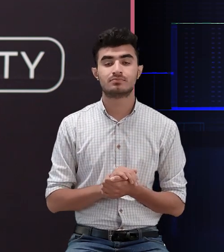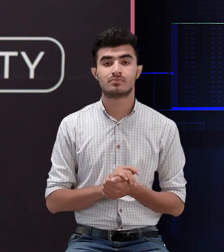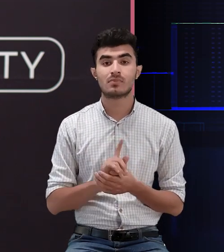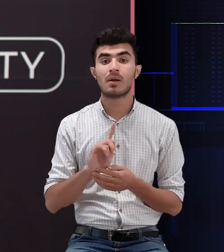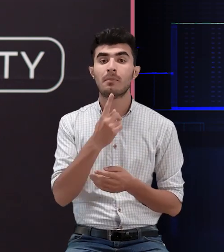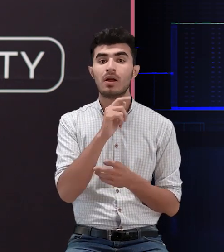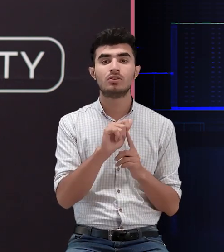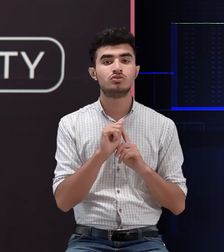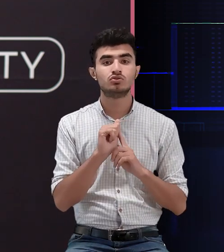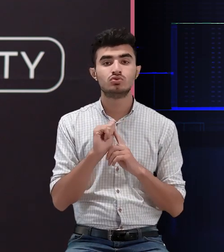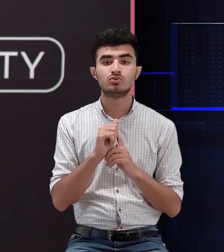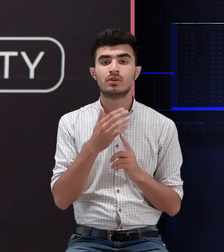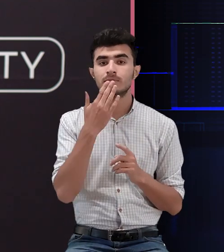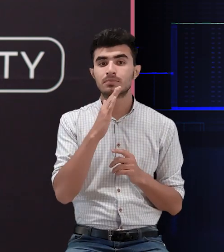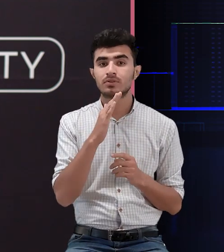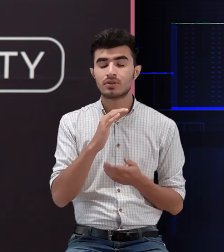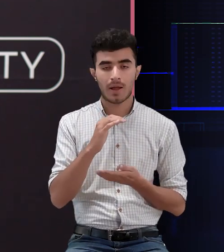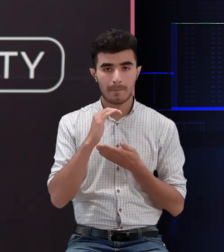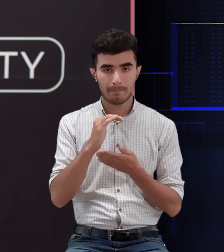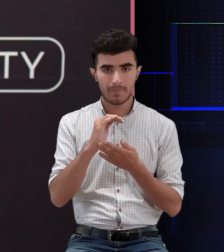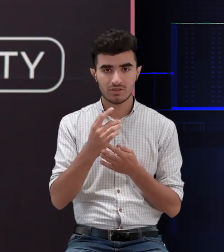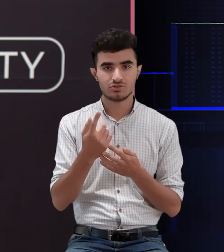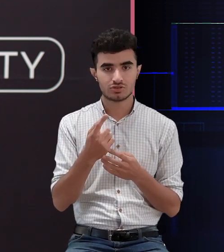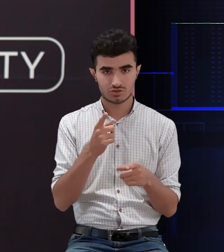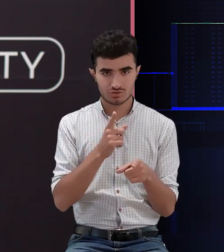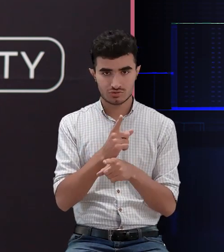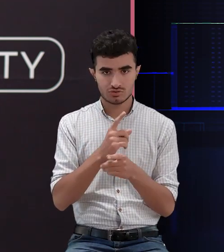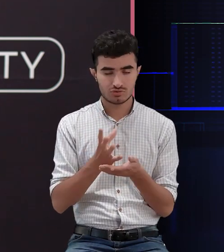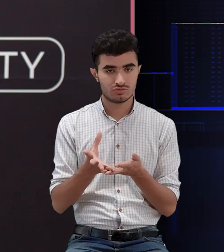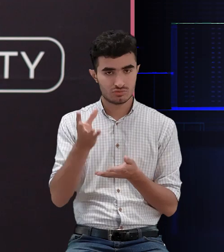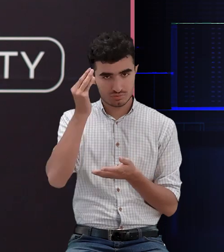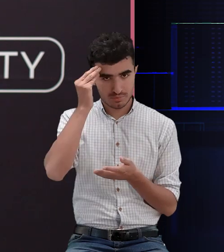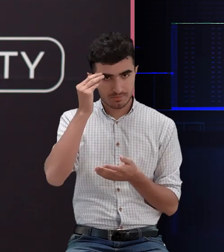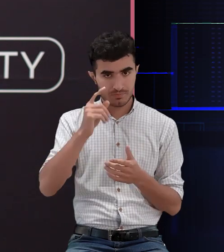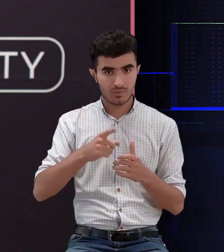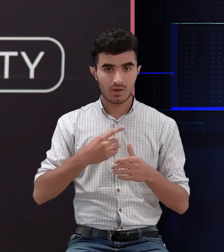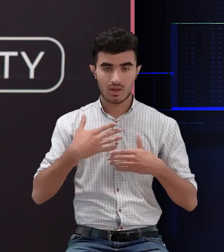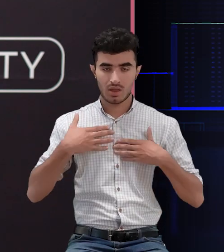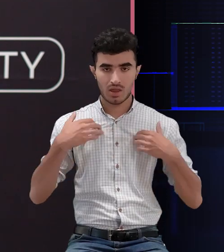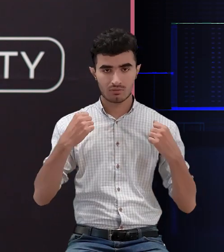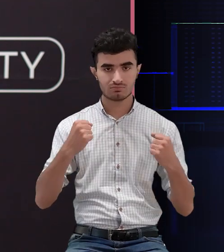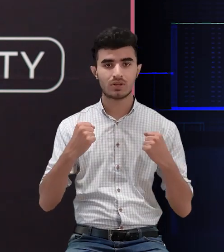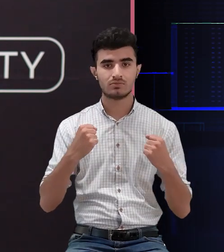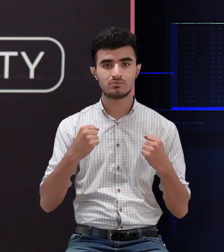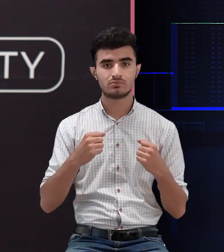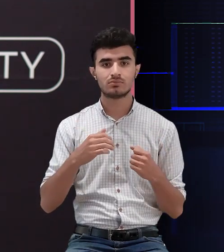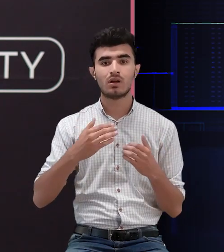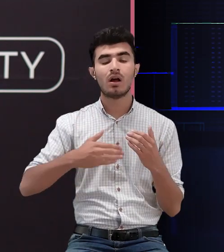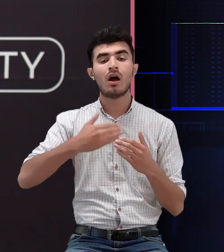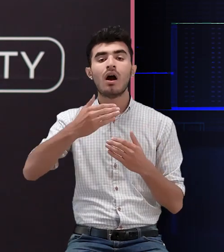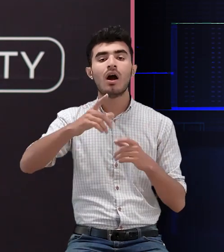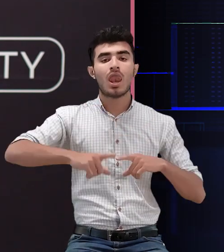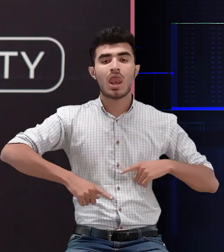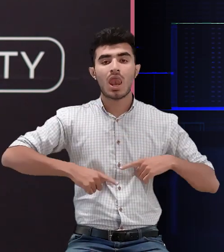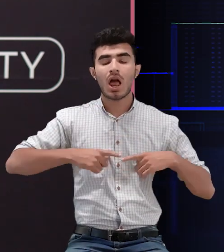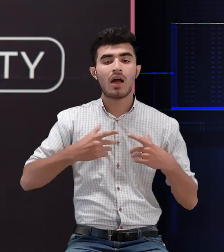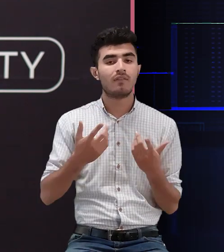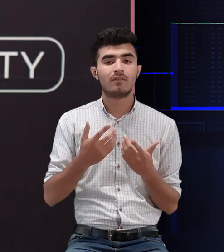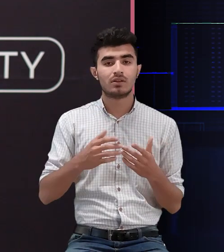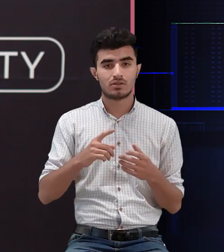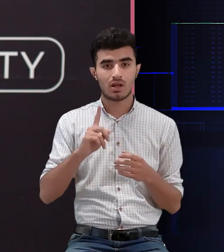सबसे पहला एम आपका होना चाहिए बच्चे को फंक्शनल बनाना और इंडिपेंडेंट बनाना, ताकि वो आगे की ज़िंदगी में किसी